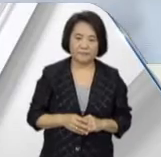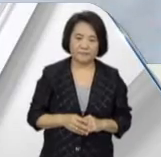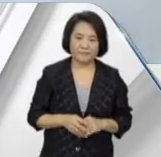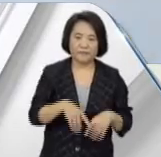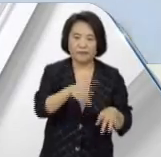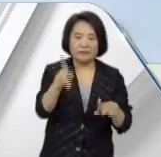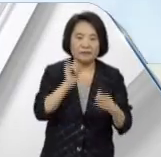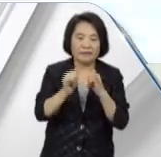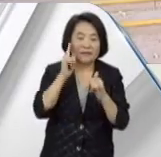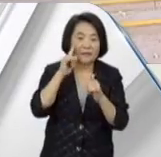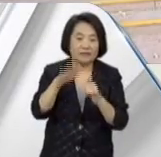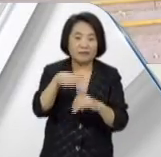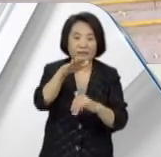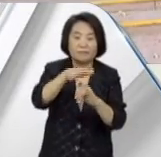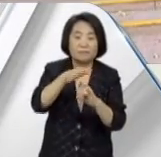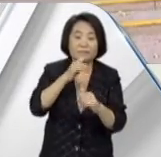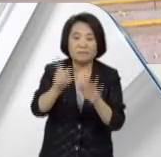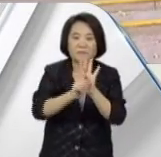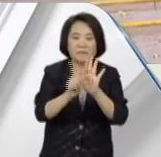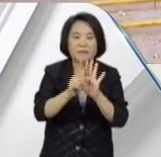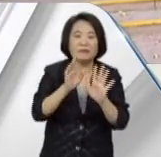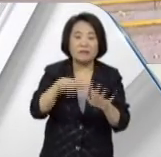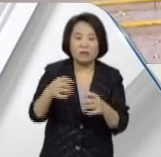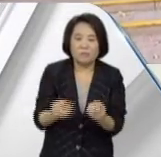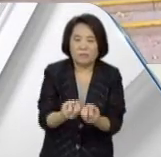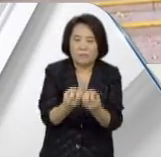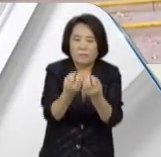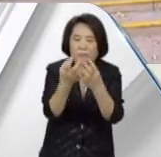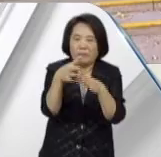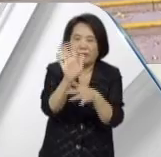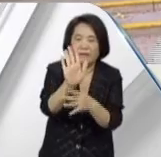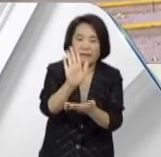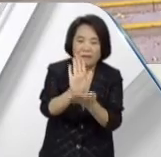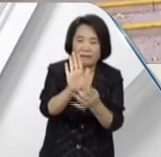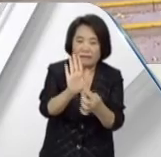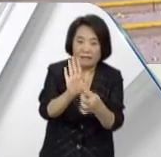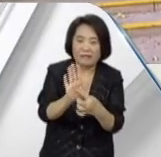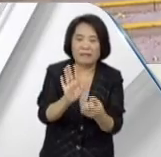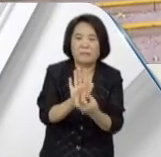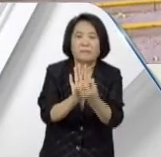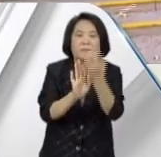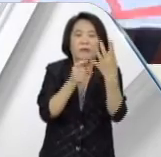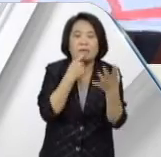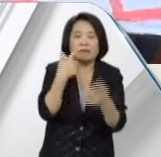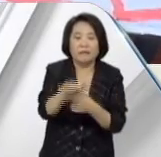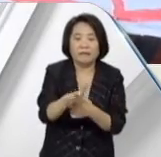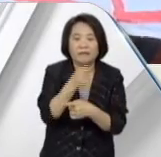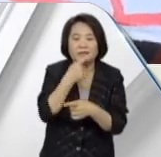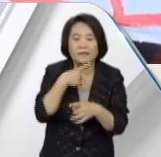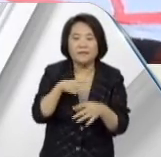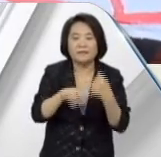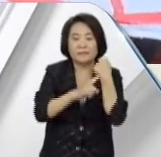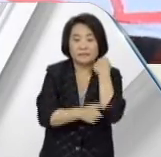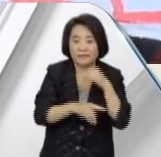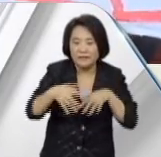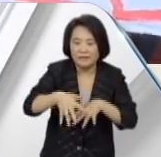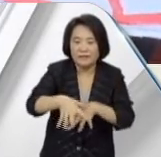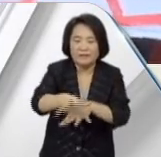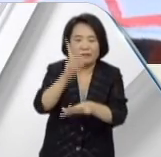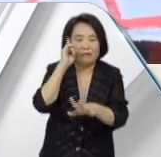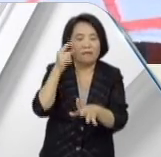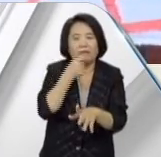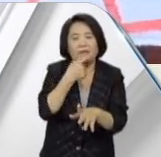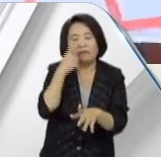我们民众还是经常做好动作，用自拍的老早都从比赛用的东西蹦到烂烂，从正式非游行法评审基金无枪